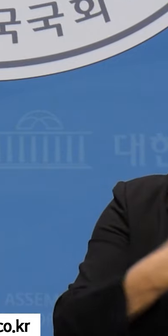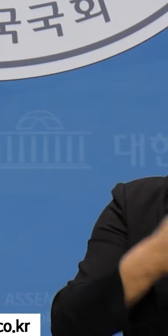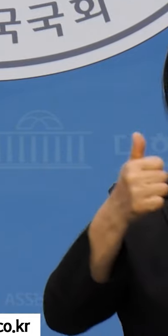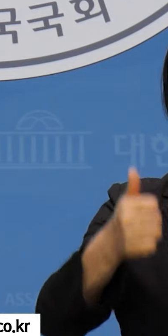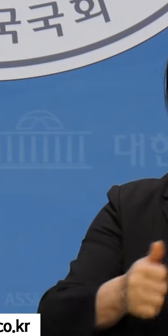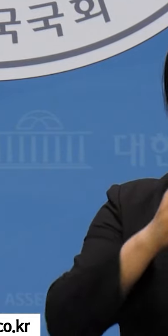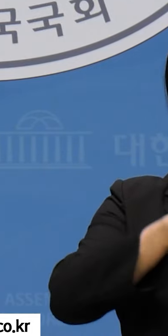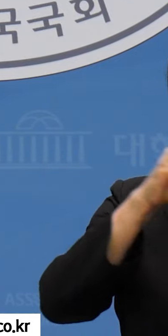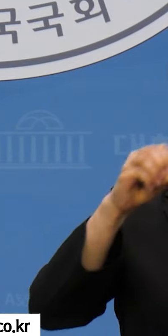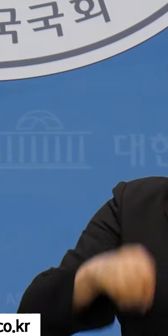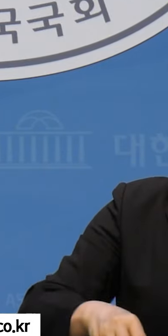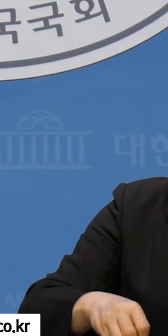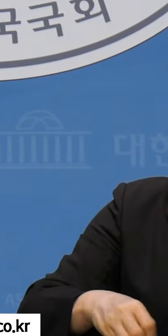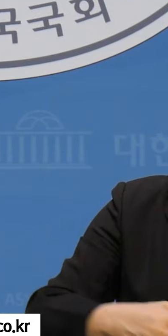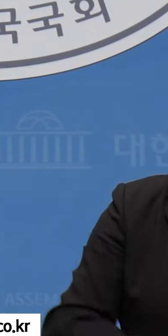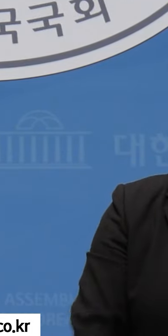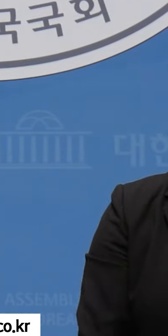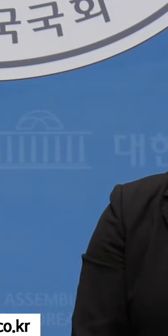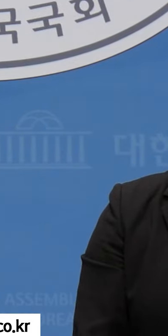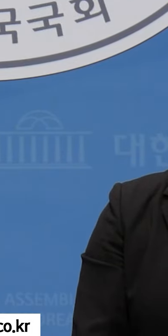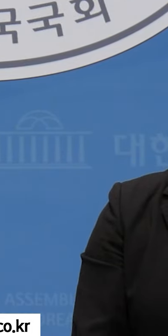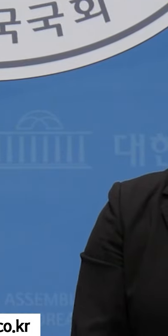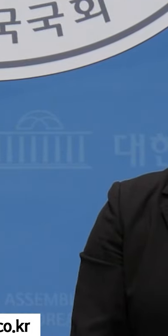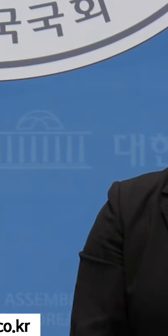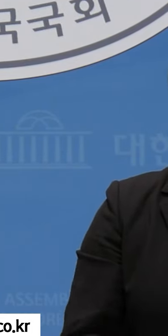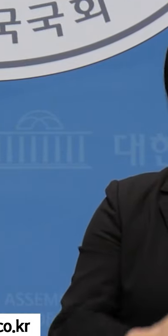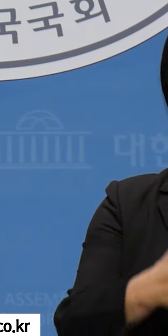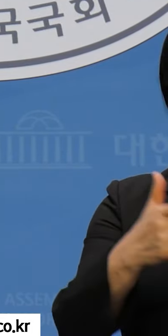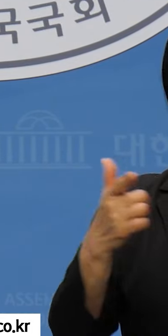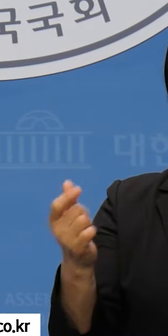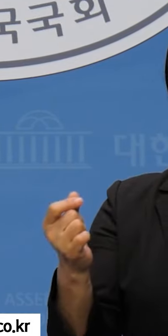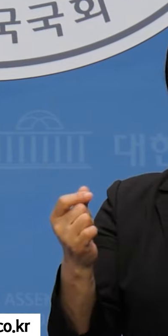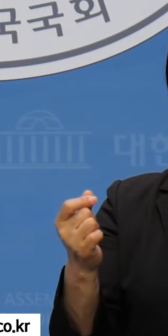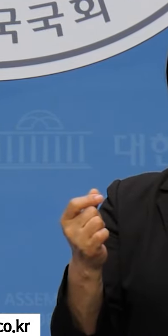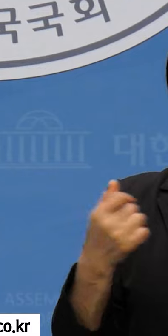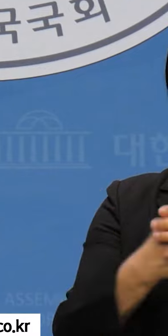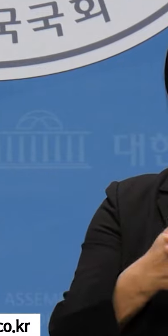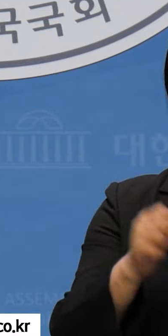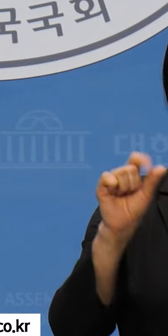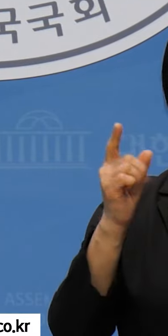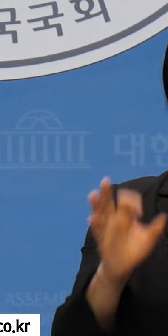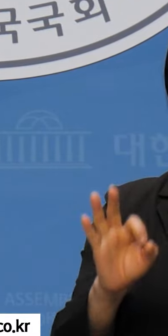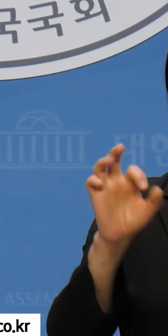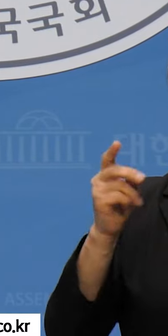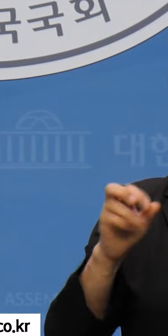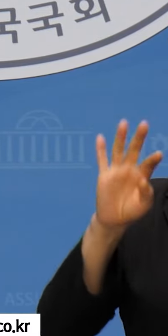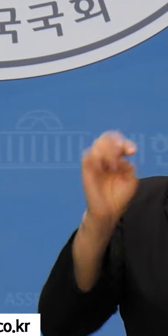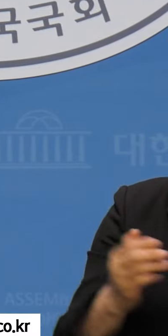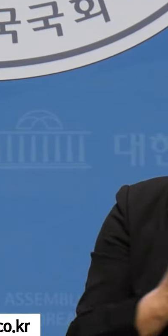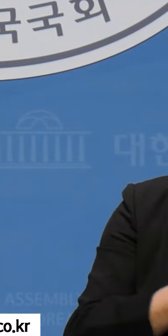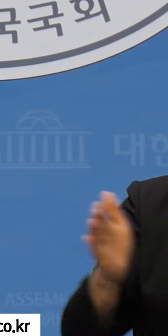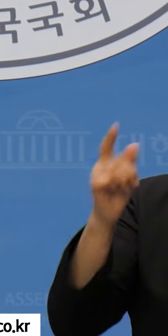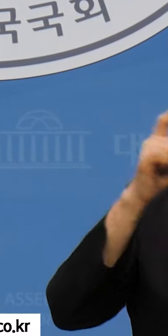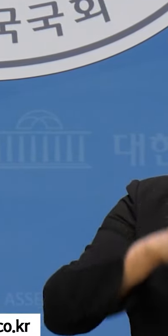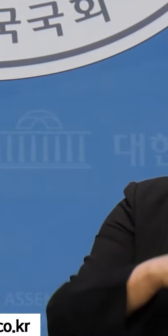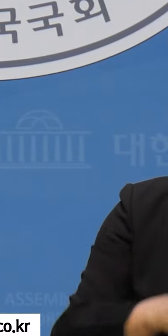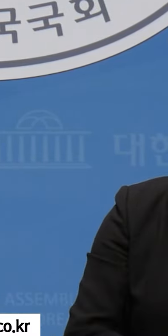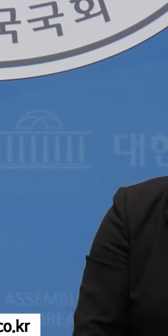경선 배제까지 일관되게 홍영표 퇴출이